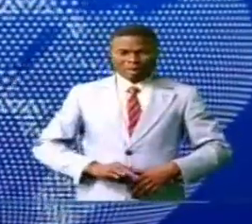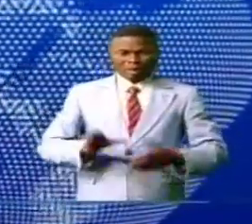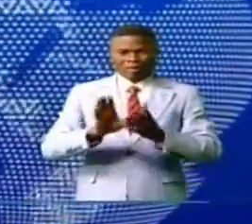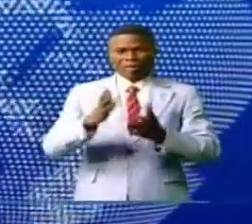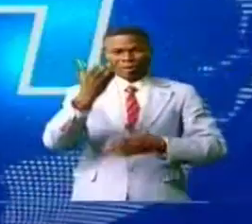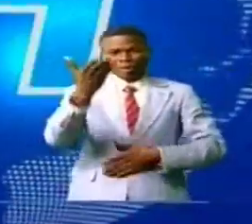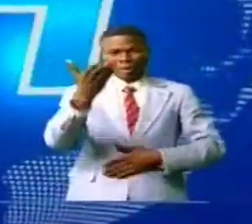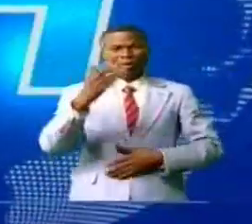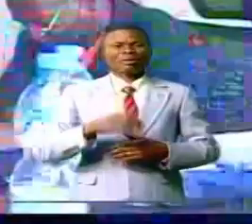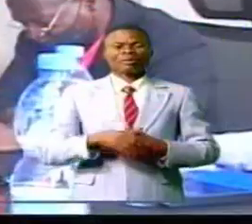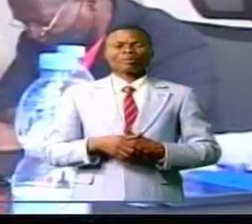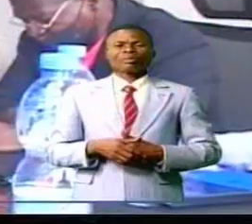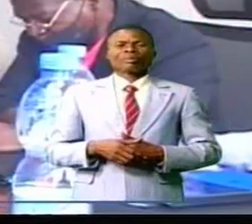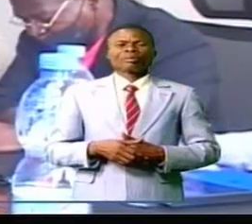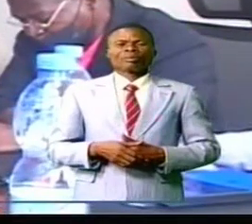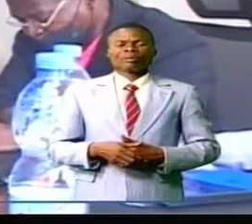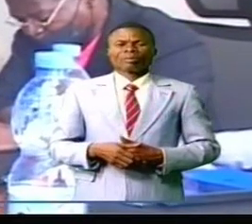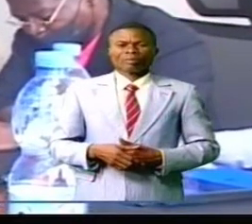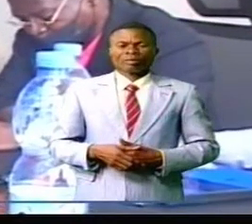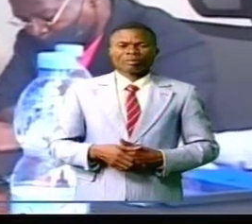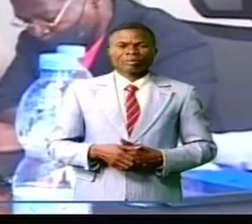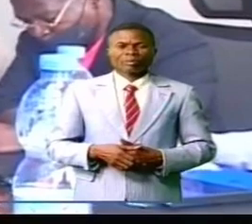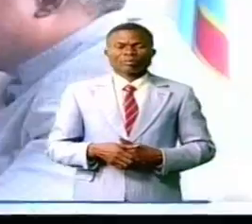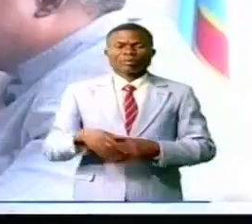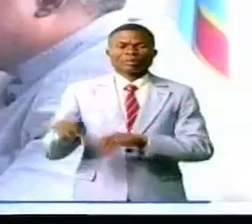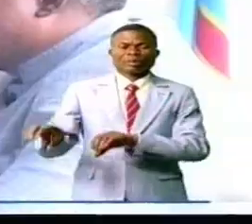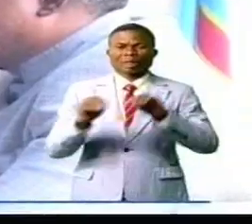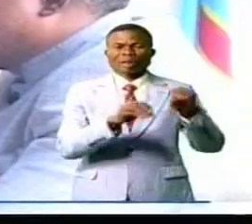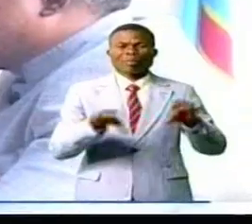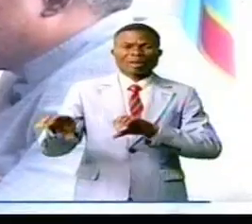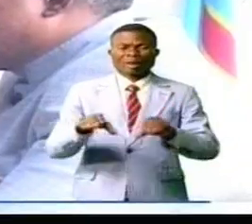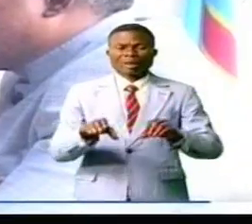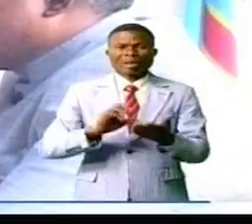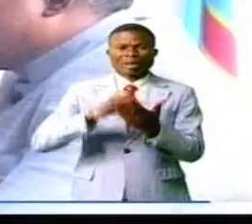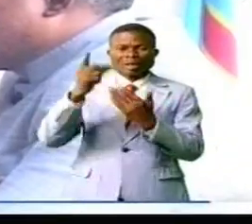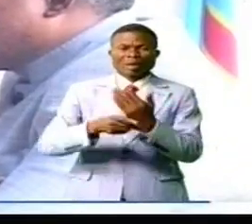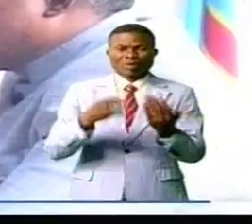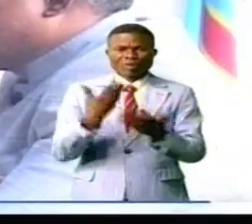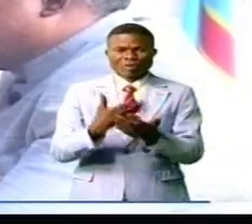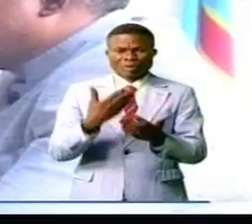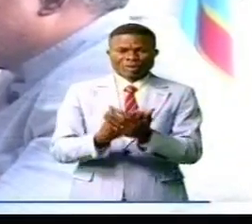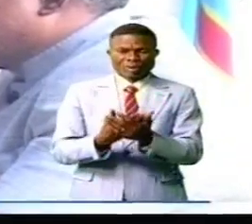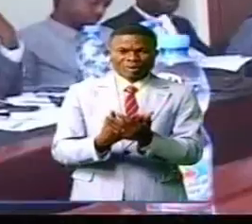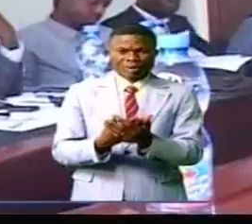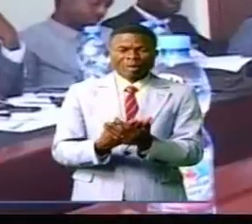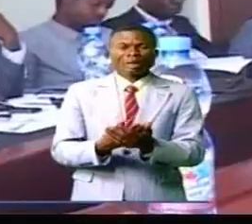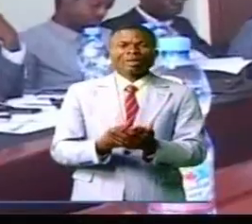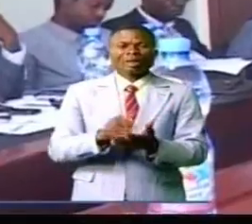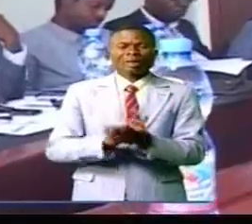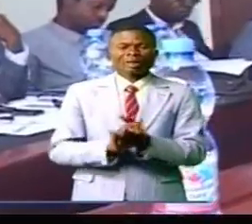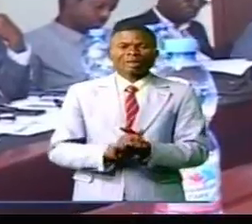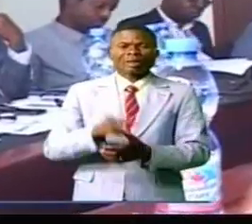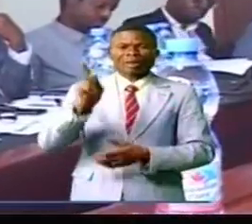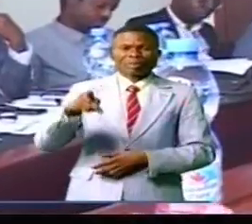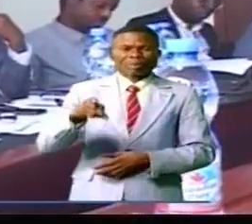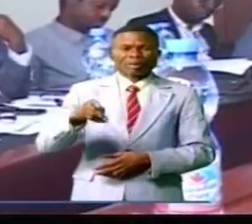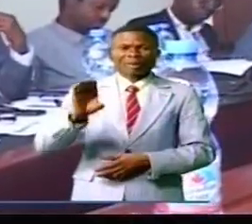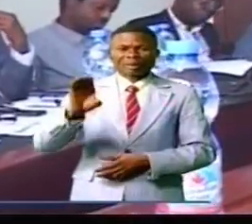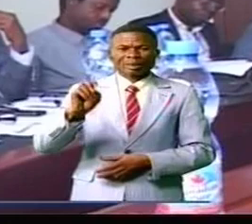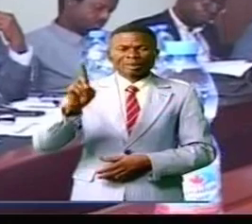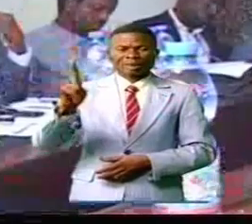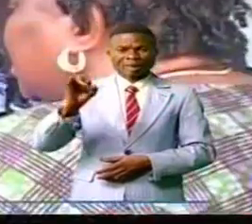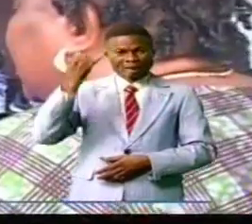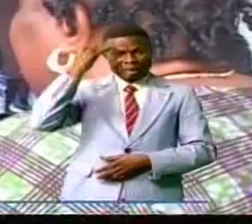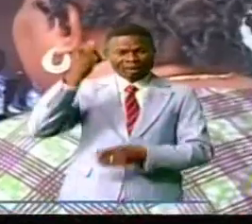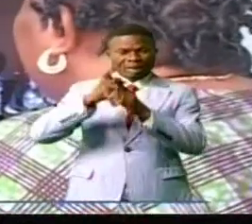Pongwala. La mise en œuvre du programme d'urgence intégrée de développement communautaire PUDC, une initiative